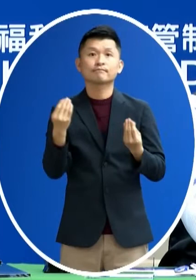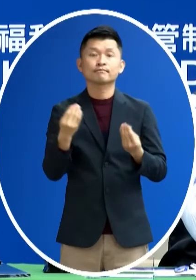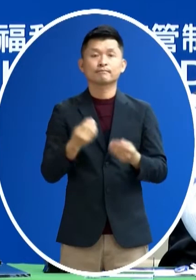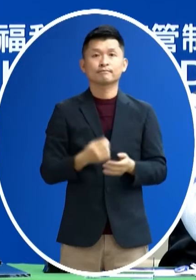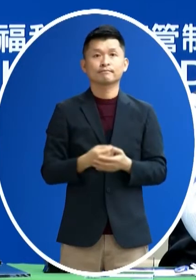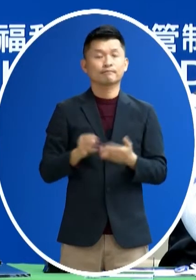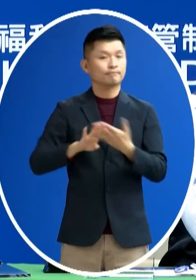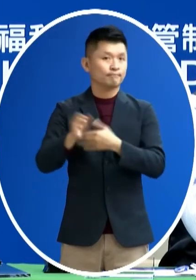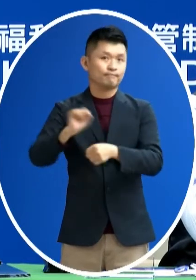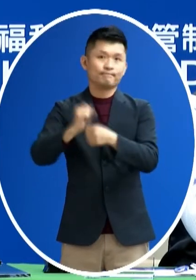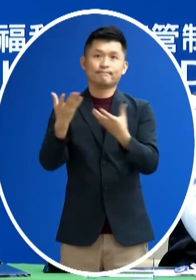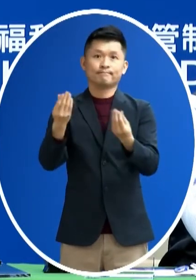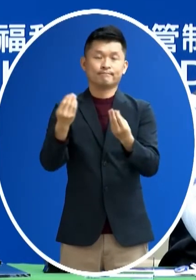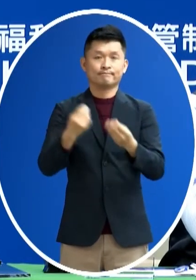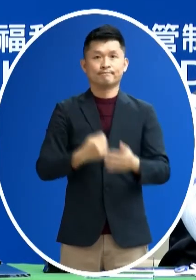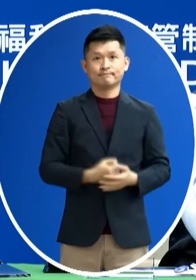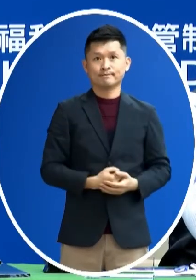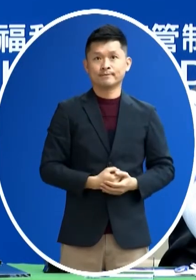增加。